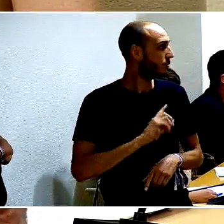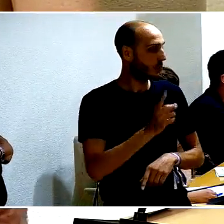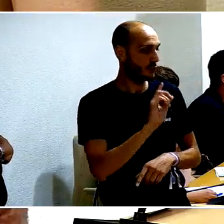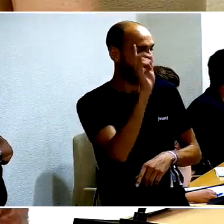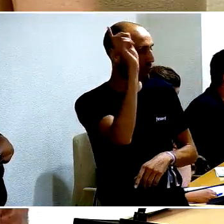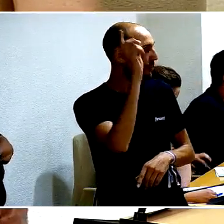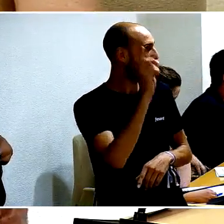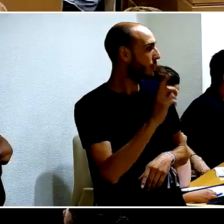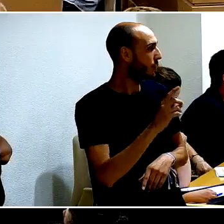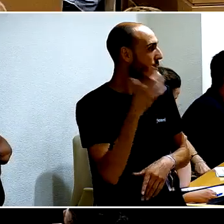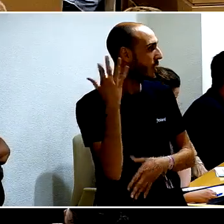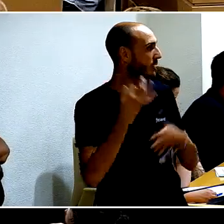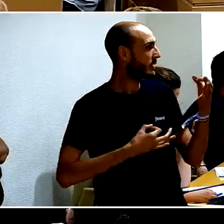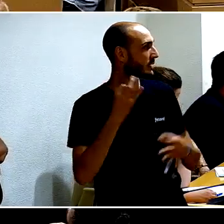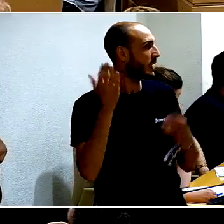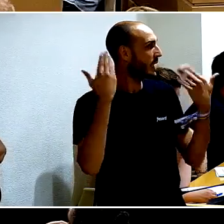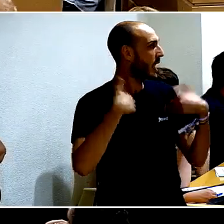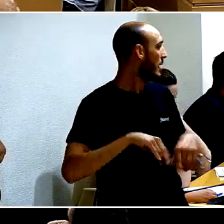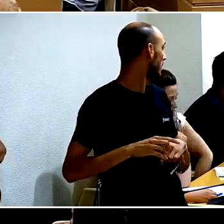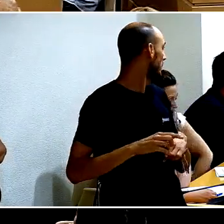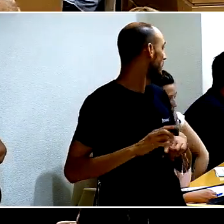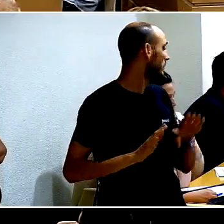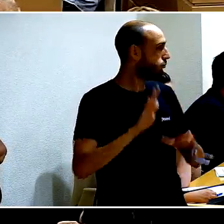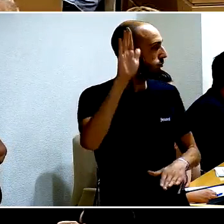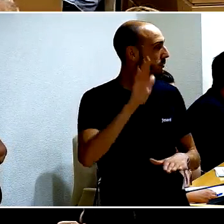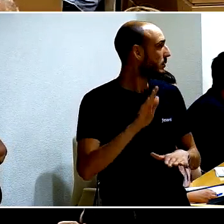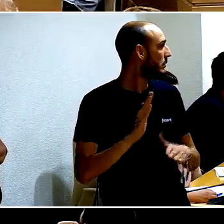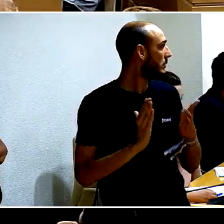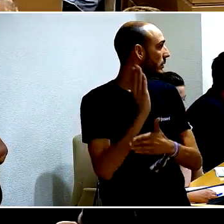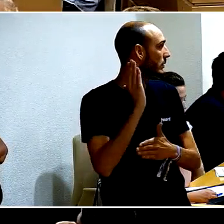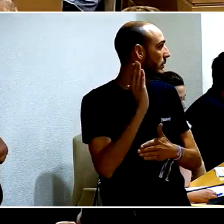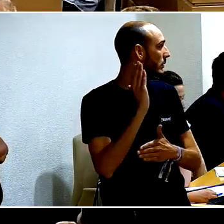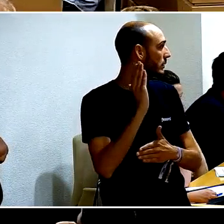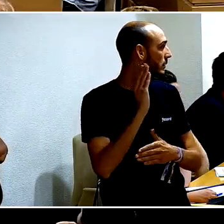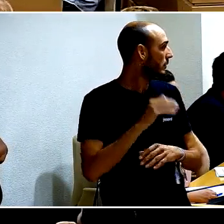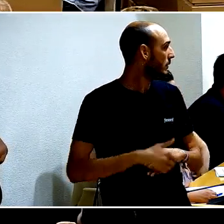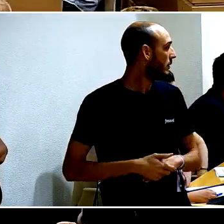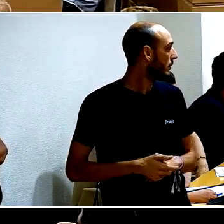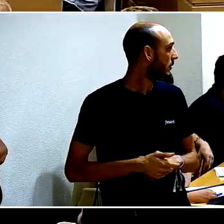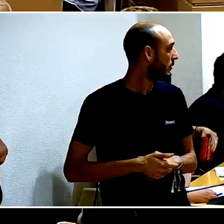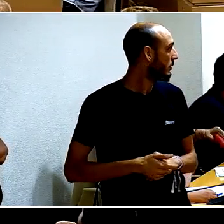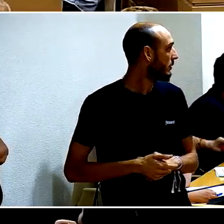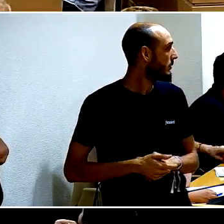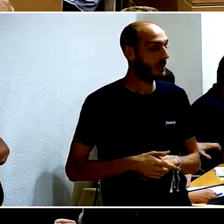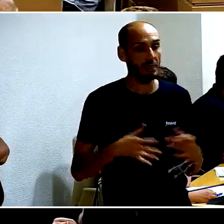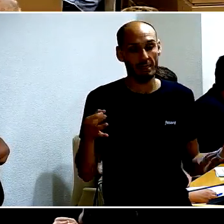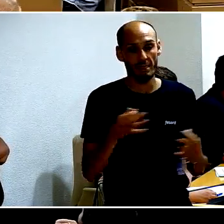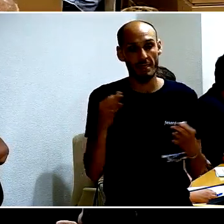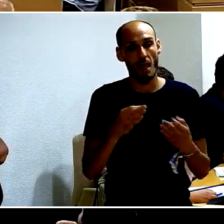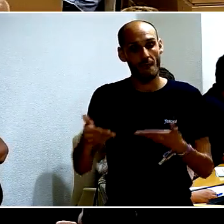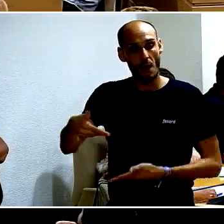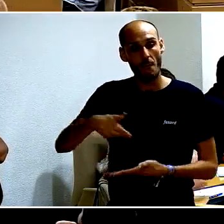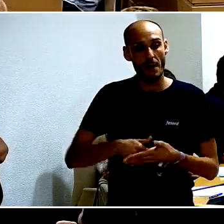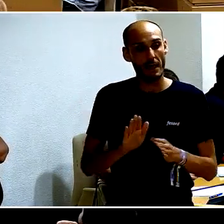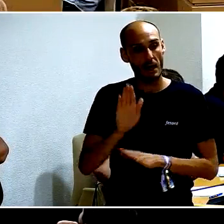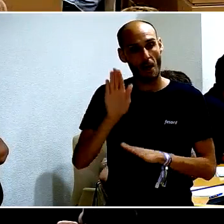A veure, senyor Alejandro Gutiérrez, tampoc té la paraula. Jo no sé què passa avui, que han de demanar la paraula els portaveus